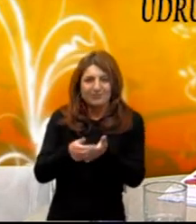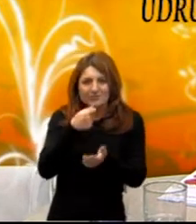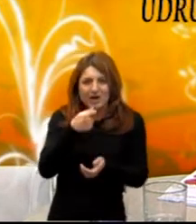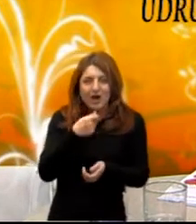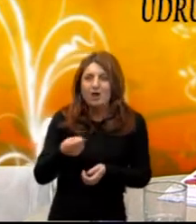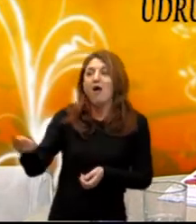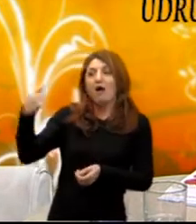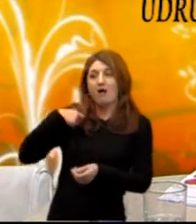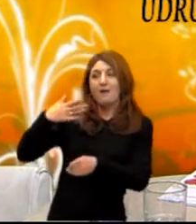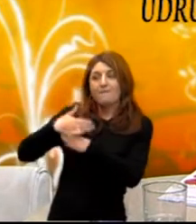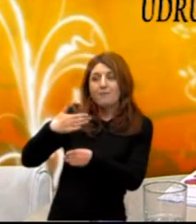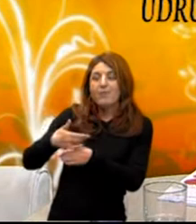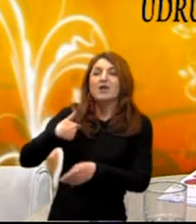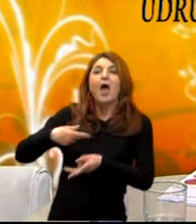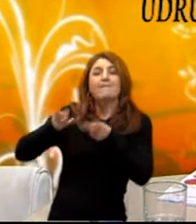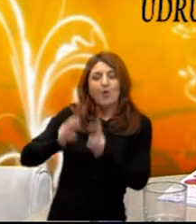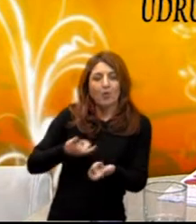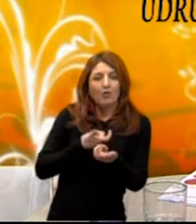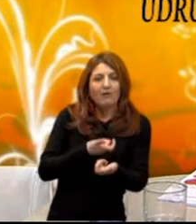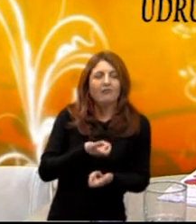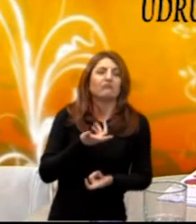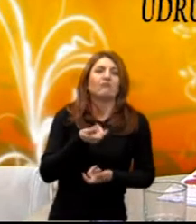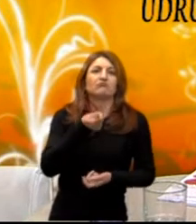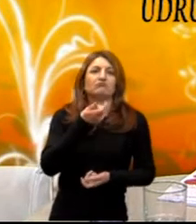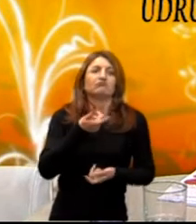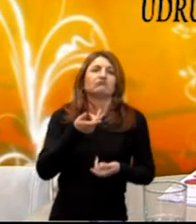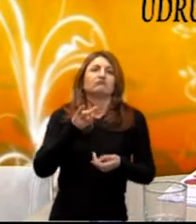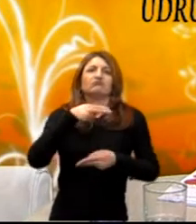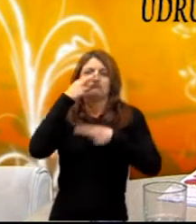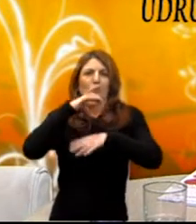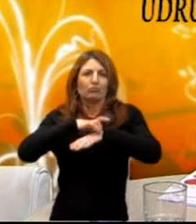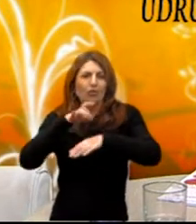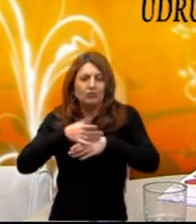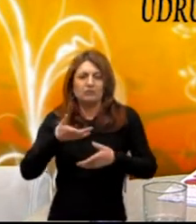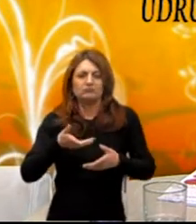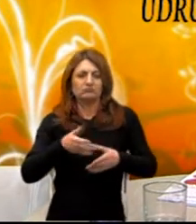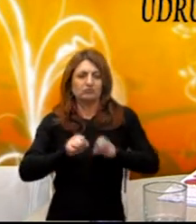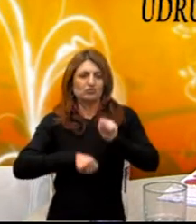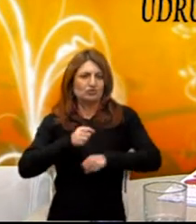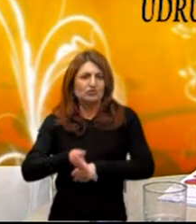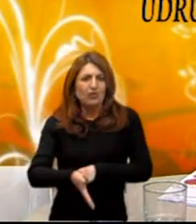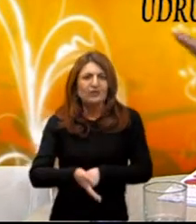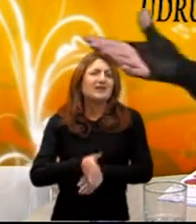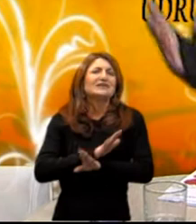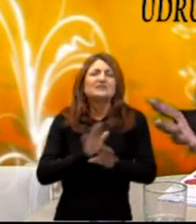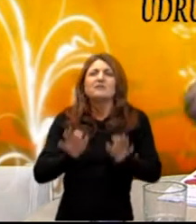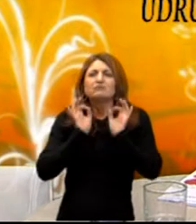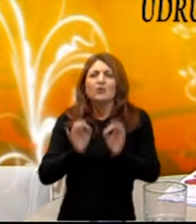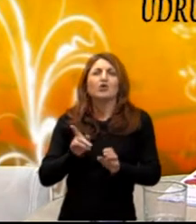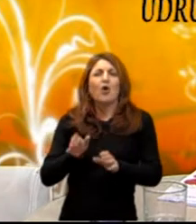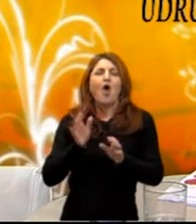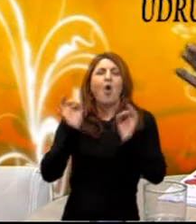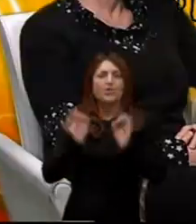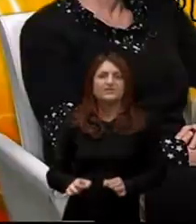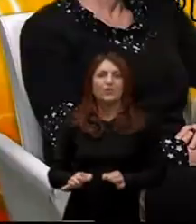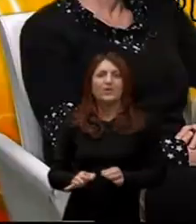meni pomažete materijalno da ja mogu otići veterinaru, da sam osigurana, da mogu funkcionirati kako treba. To sam to je